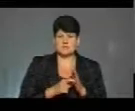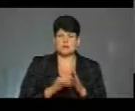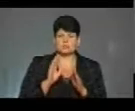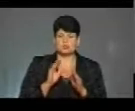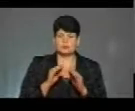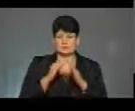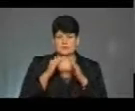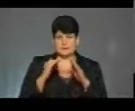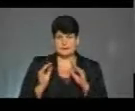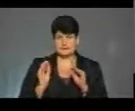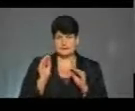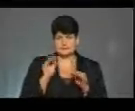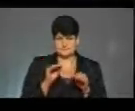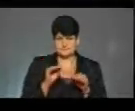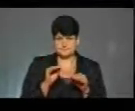його дахом,